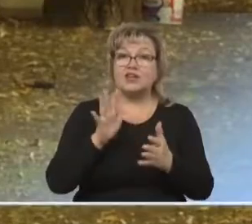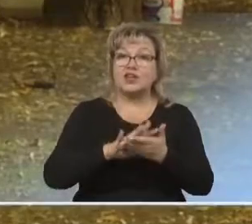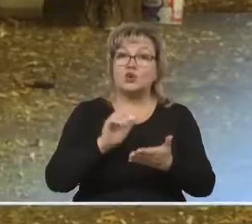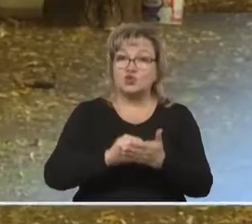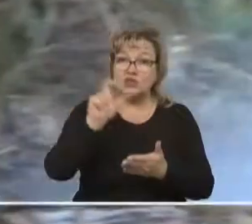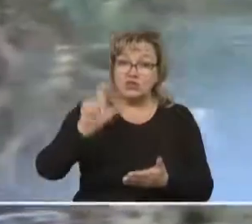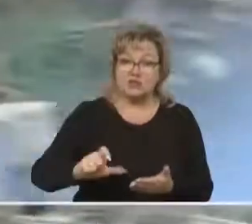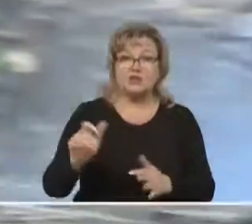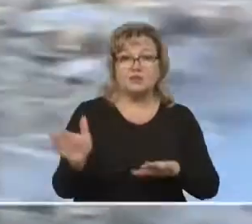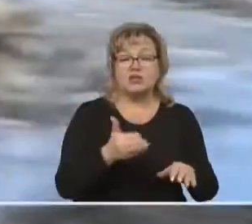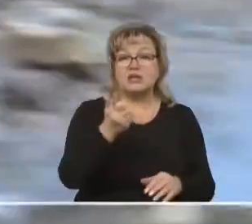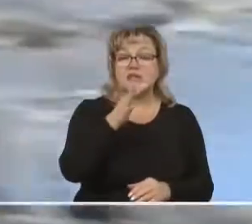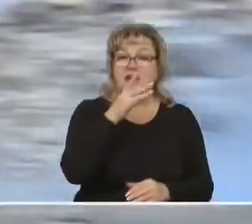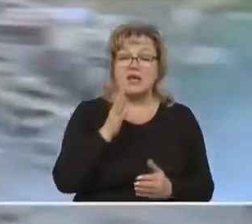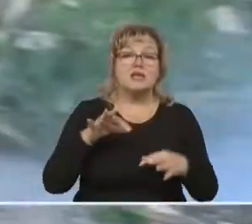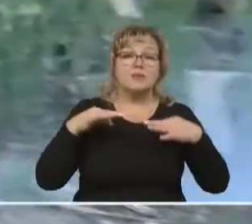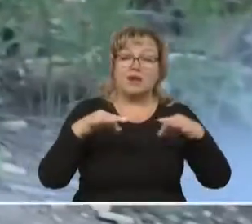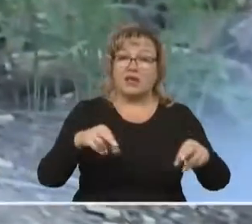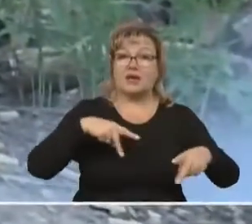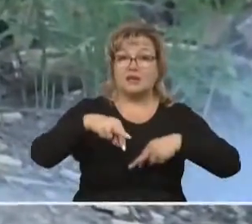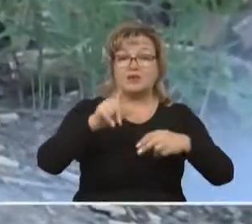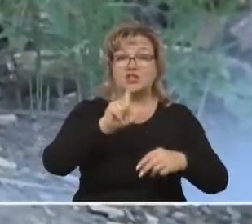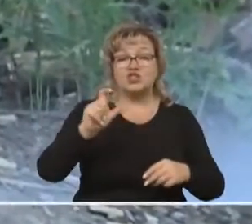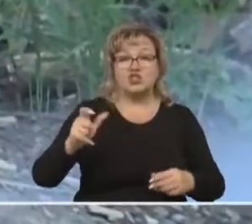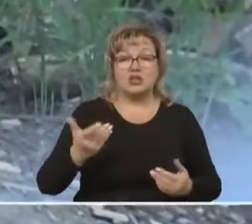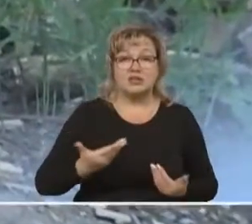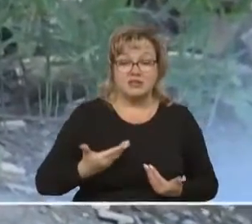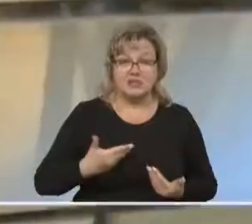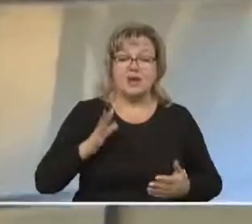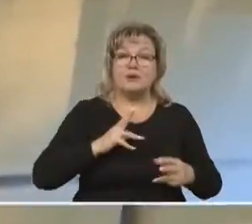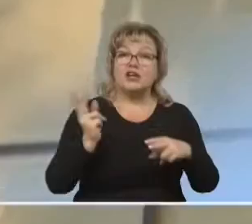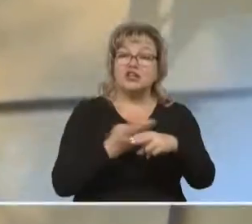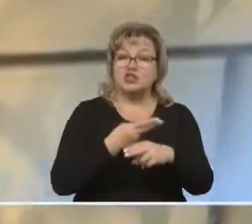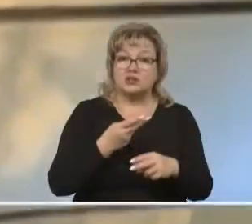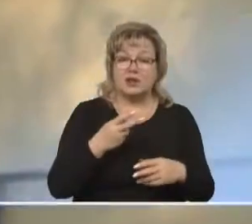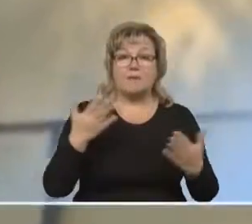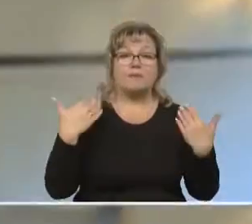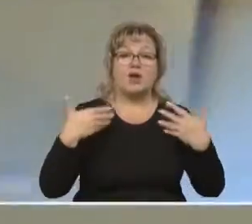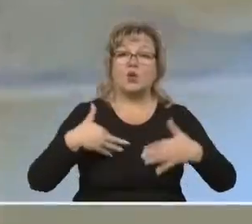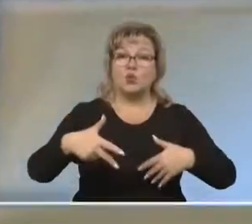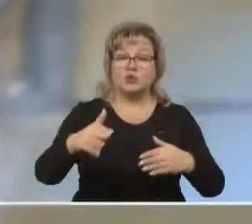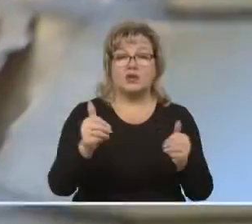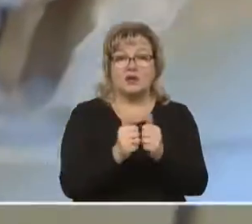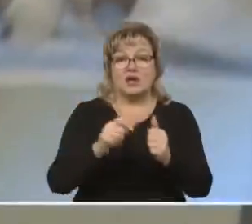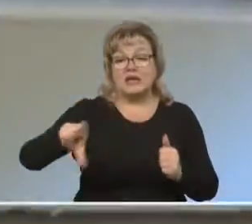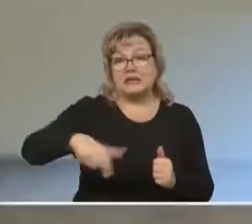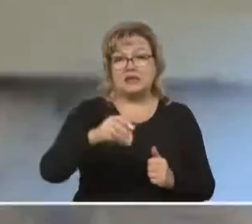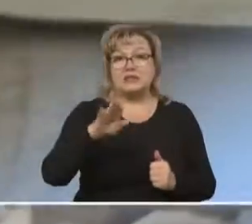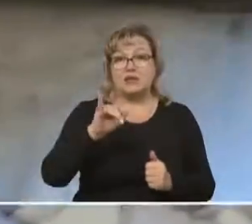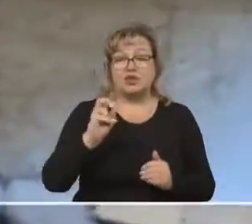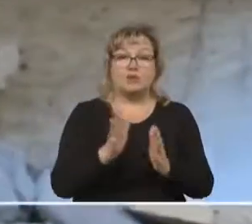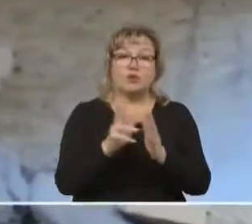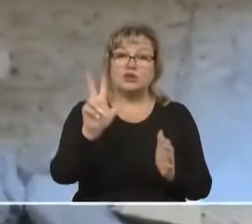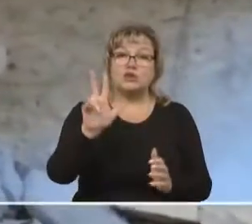спустя несколько лет. Не проехать, не пройти. Жильцы этих кварталов были лишены неспешной прогулки вдоль реки Темирник больше